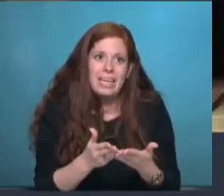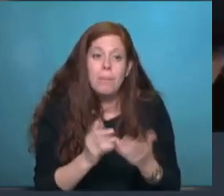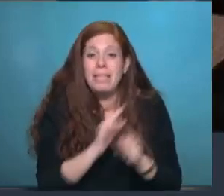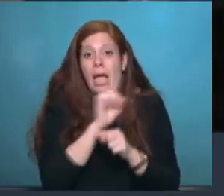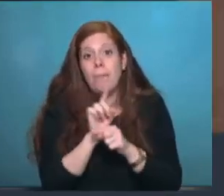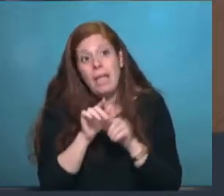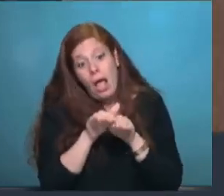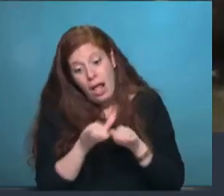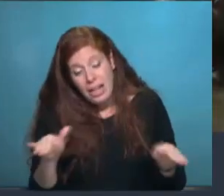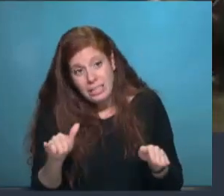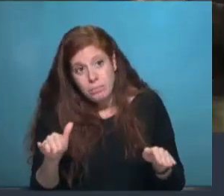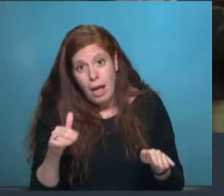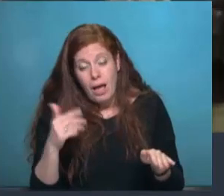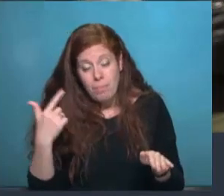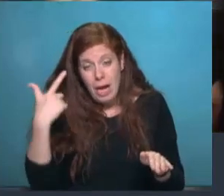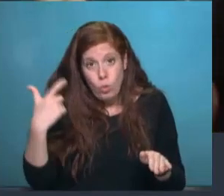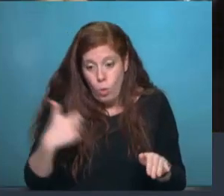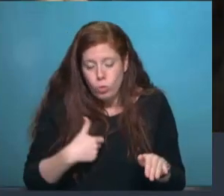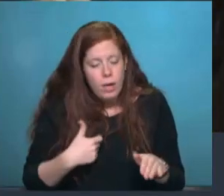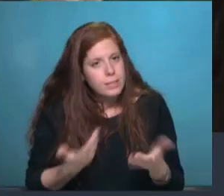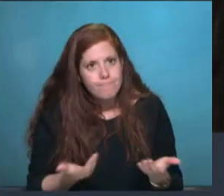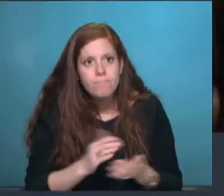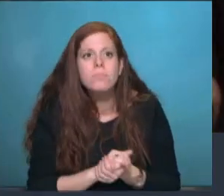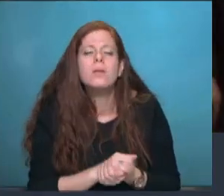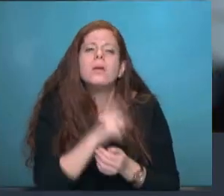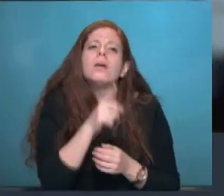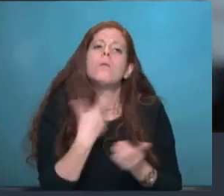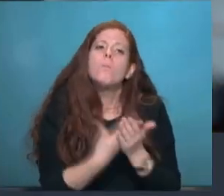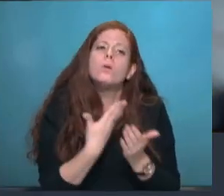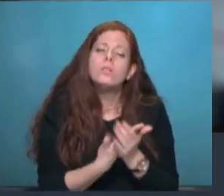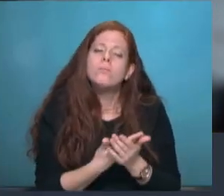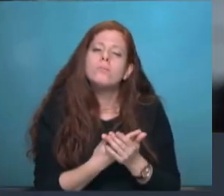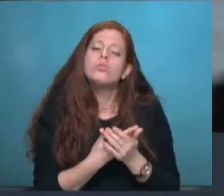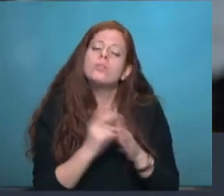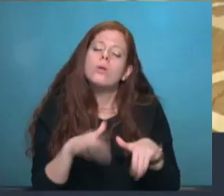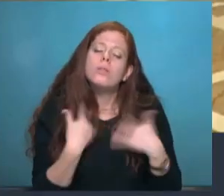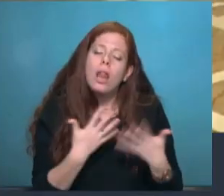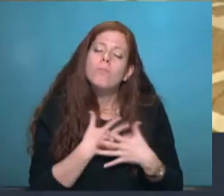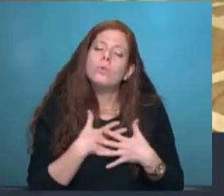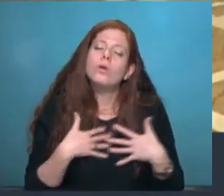עם כדור בראש או בחזה. חברי הקהילה כאן מודים שהכלי הזה נותן להם תחושת ביטחון